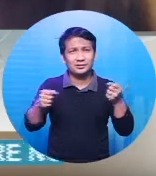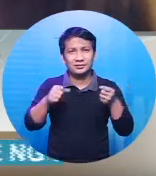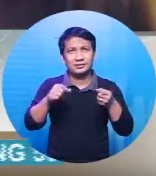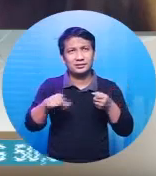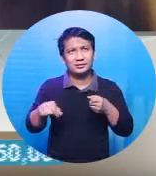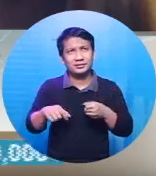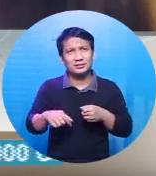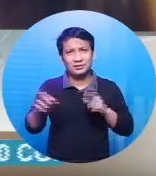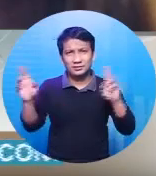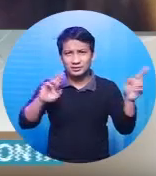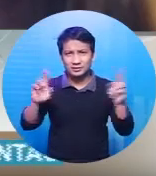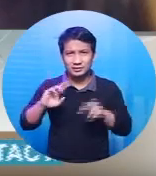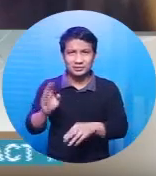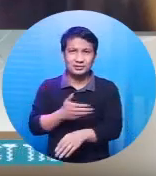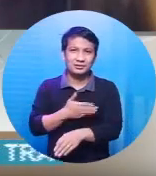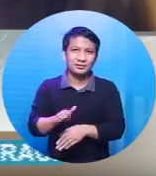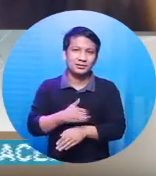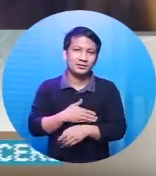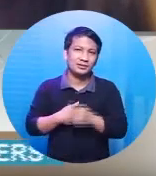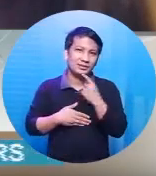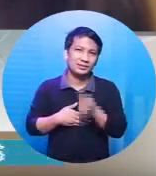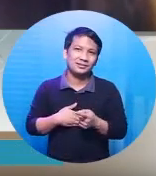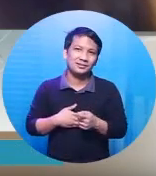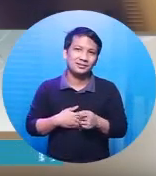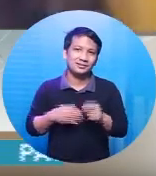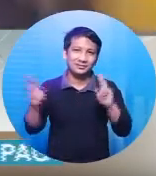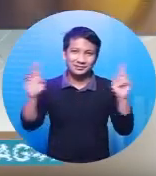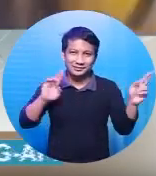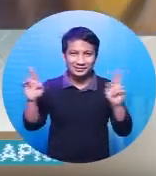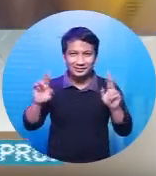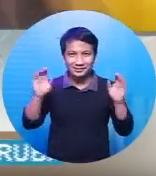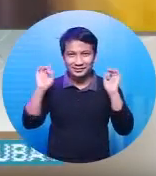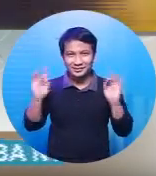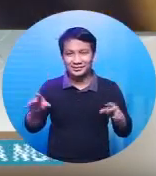Direk, pakiready na yung music ko. Nasasayaw ako. Nako, delikado to.